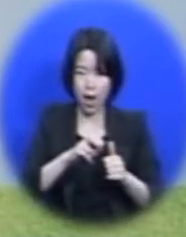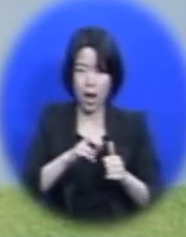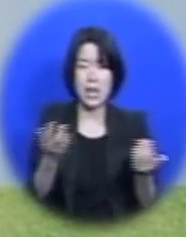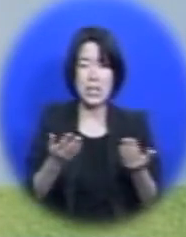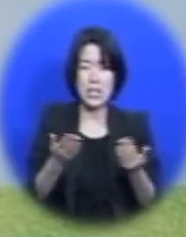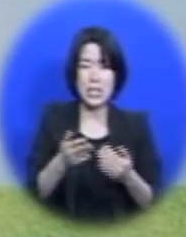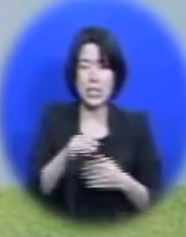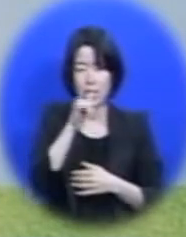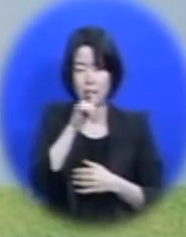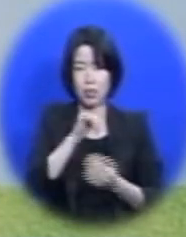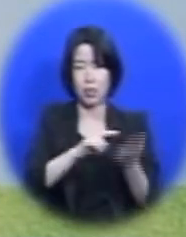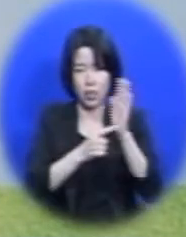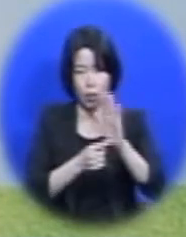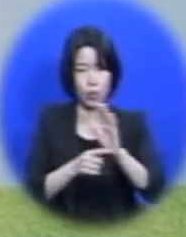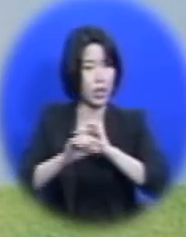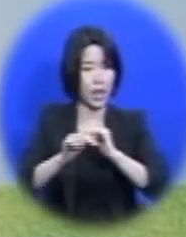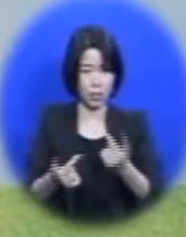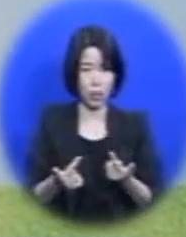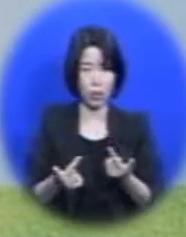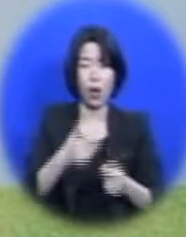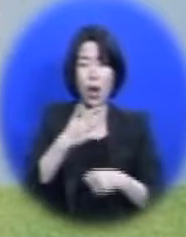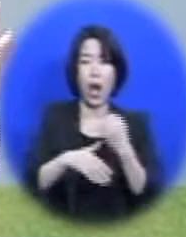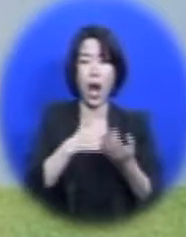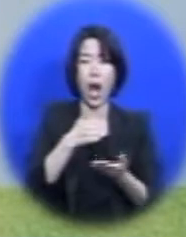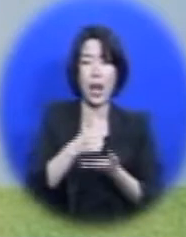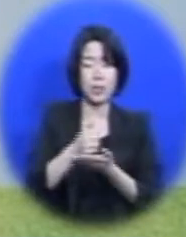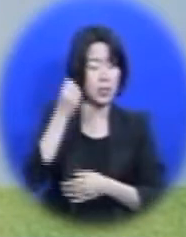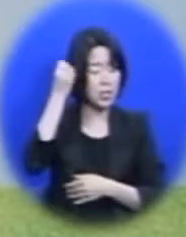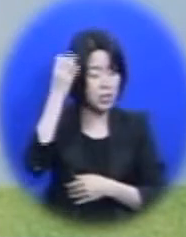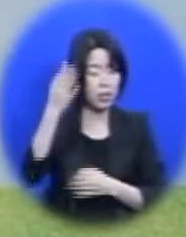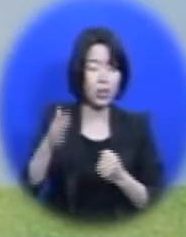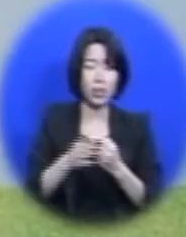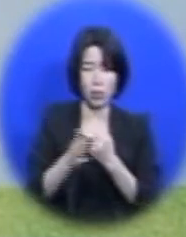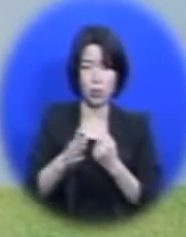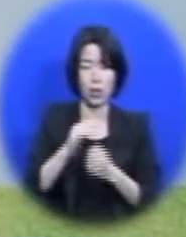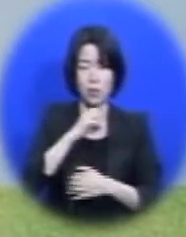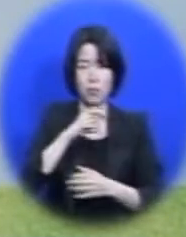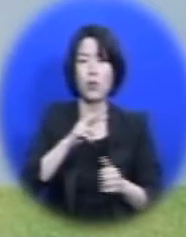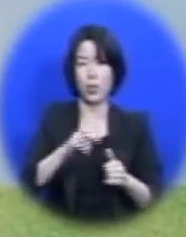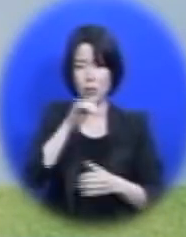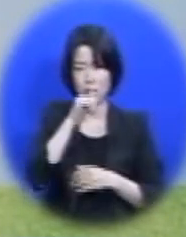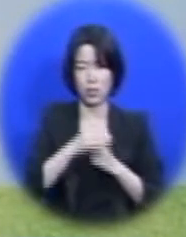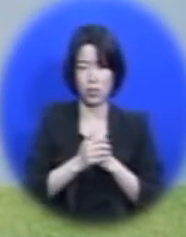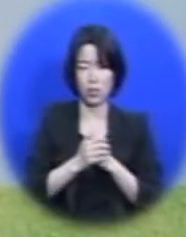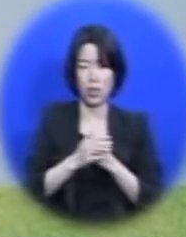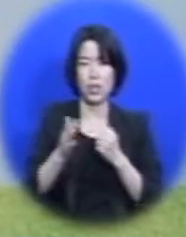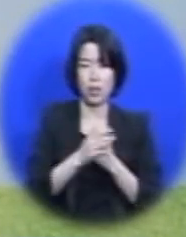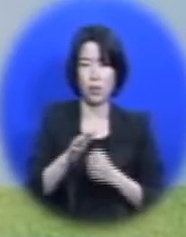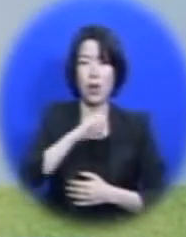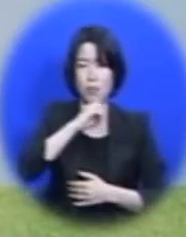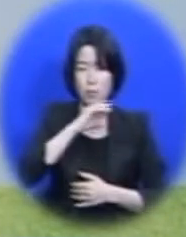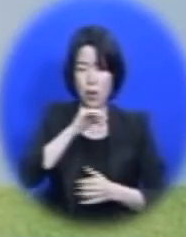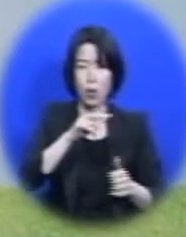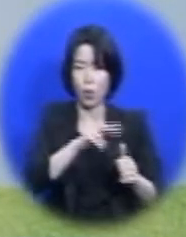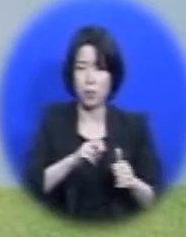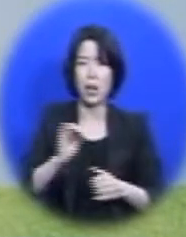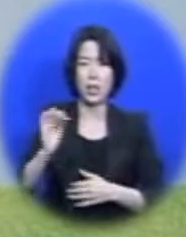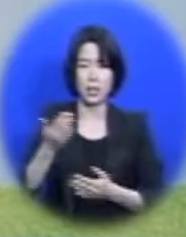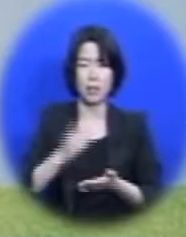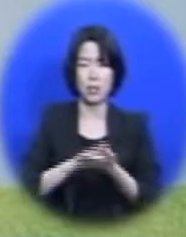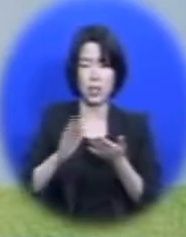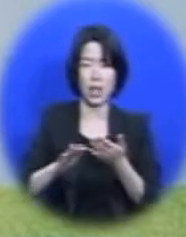불평과 원망이 나오는 게 아니고 하나님을 잊어버렸기 때문에 그래서 불평하고 원망하게 되는 겁니다.